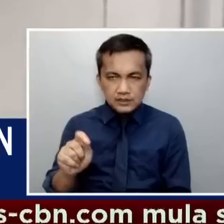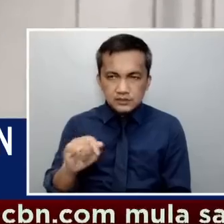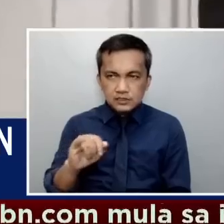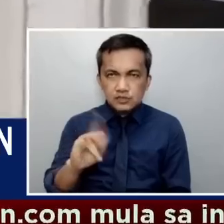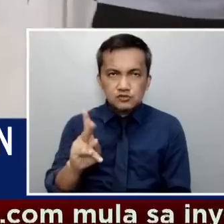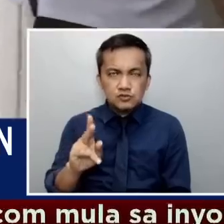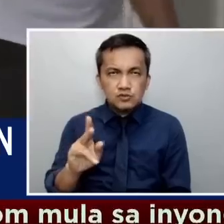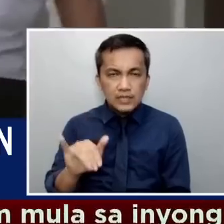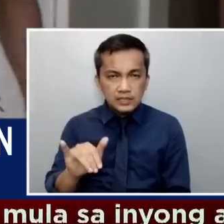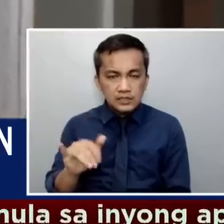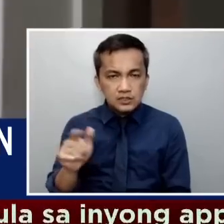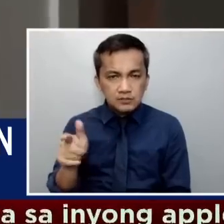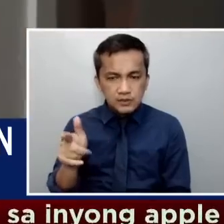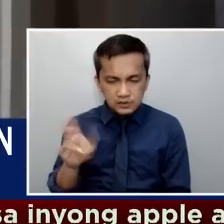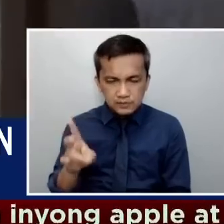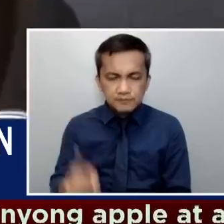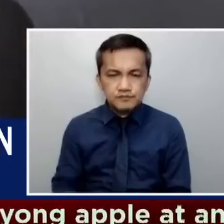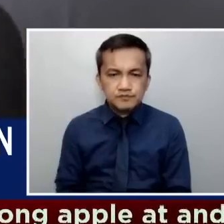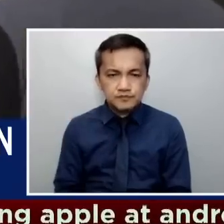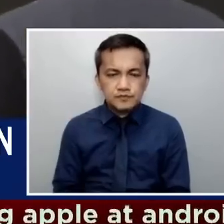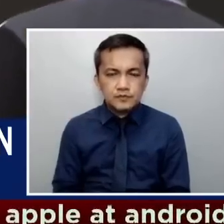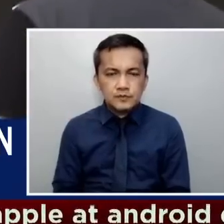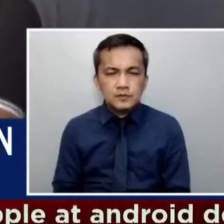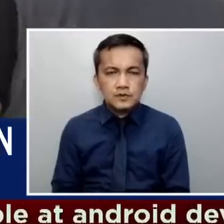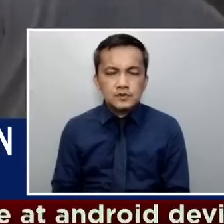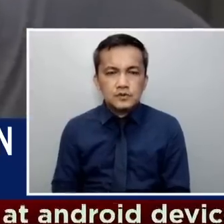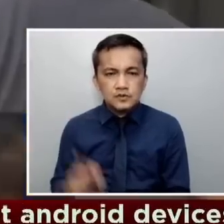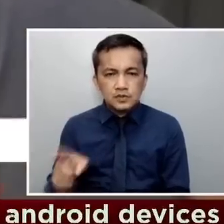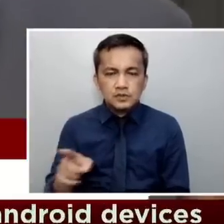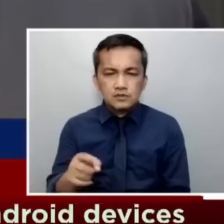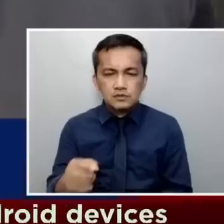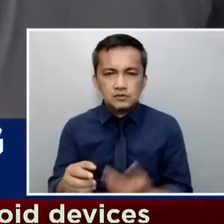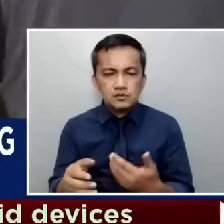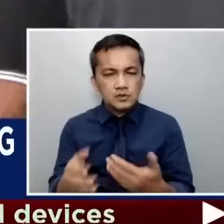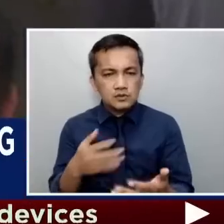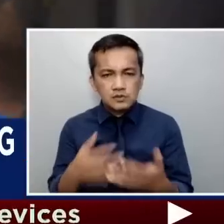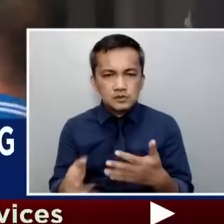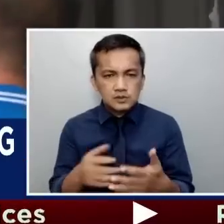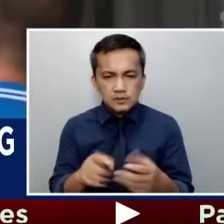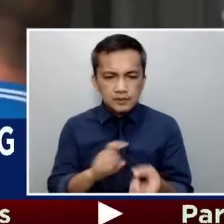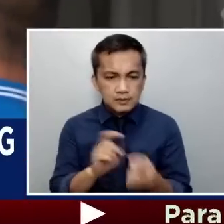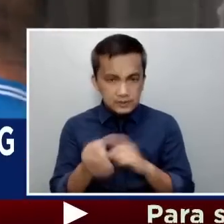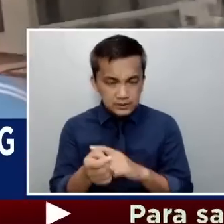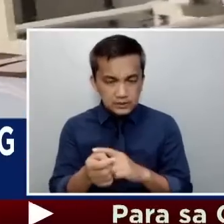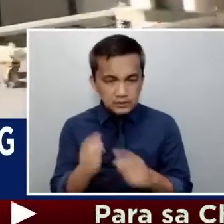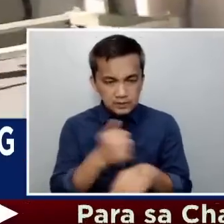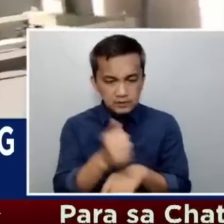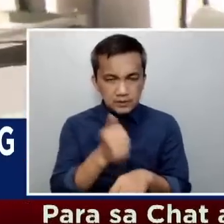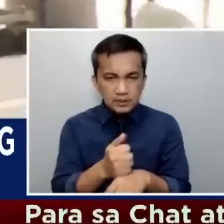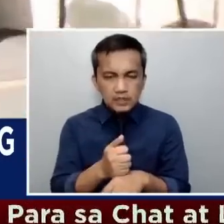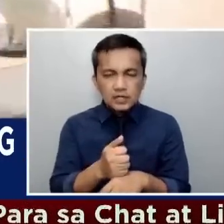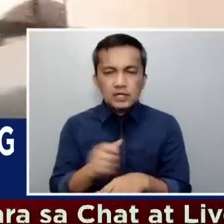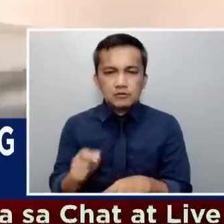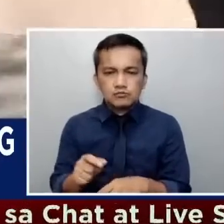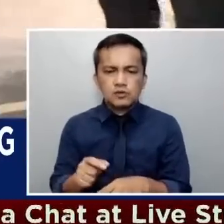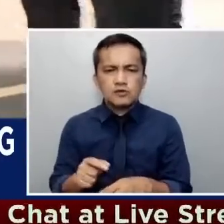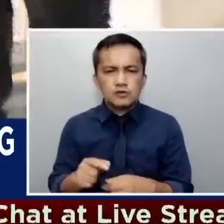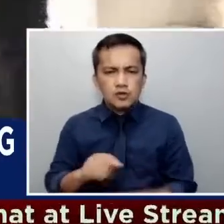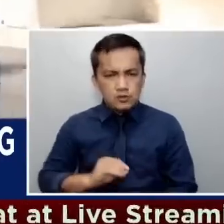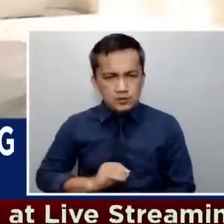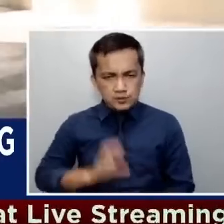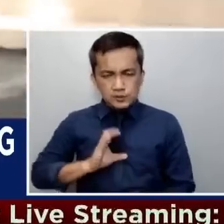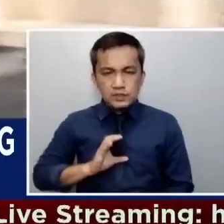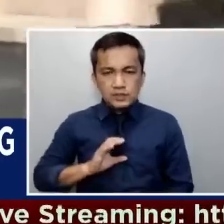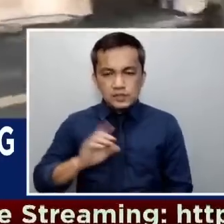Sa kabila ng pagbaliktad ng 10 akusado na natiling kampante si Justice Secretary Boying Remulla at ang abogado ng